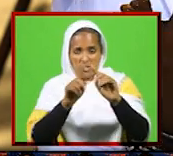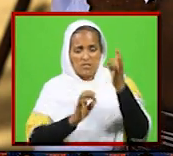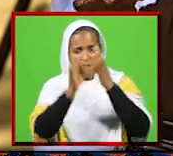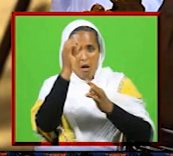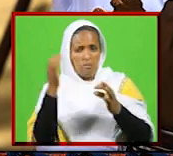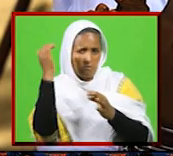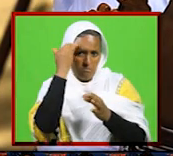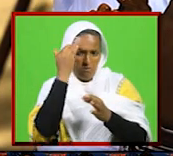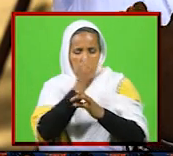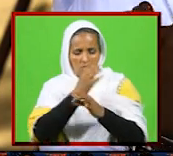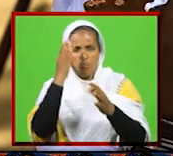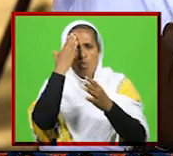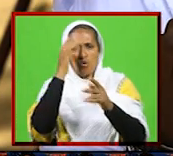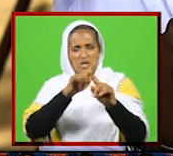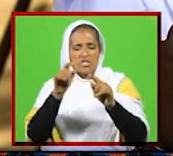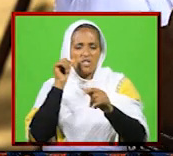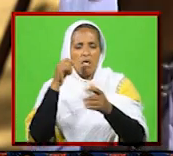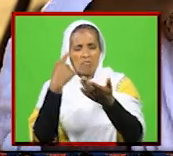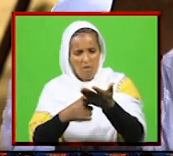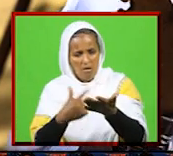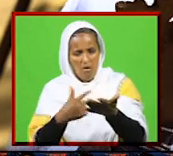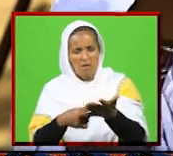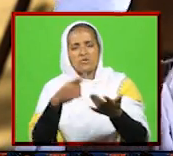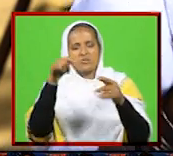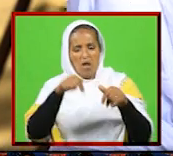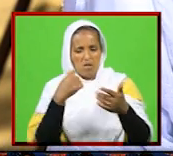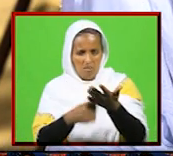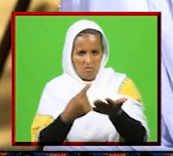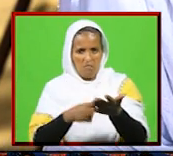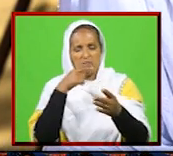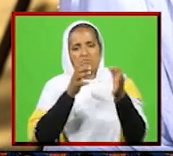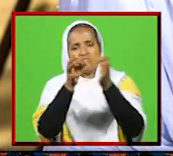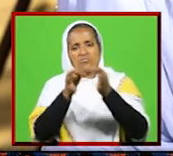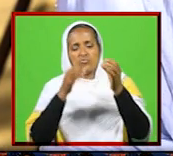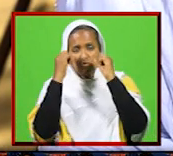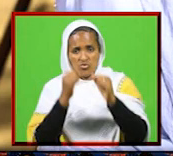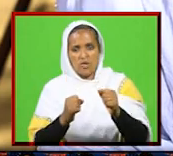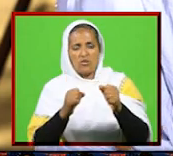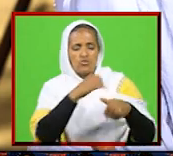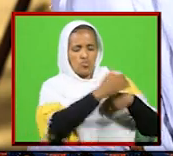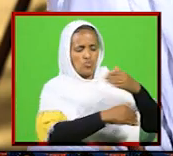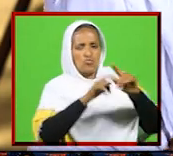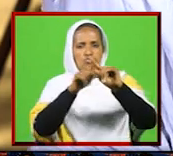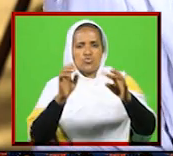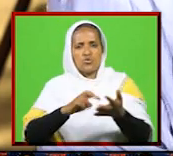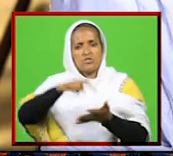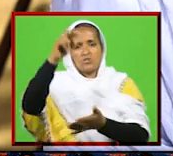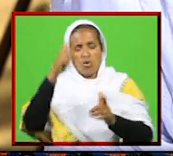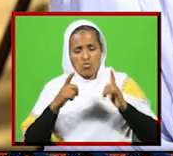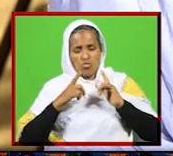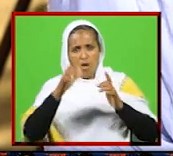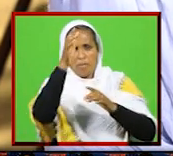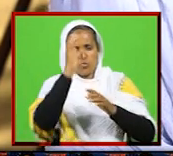ከያዝን ግን ታሪኩን ከመረመር ታሪኩን ከጠበቅን ግን ትላንት እንዲህ ነበርን ዛሬም እንዲህ ነን ማለት እንዲቻል ትውልዱ በዚህ ነገር ልዩ ትንሣኤ